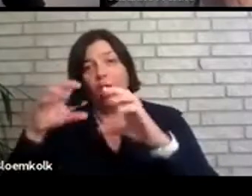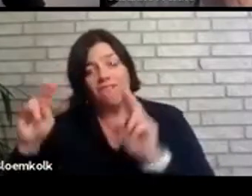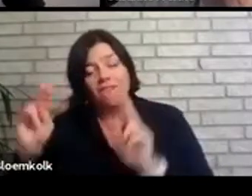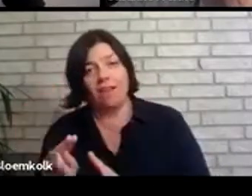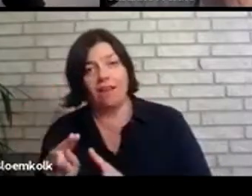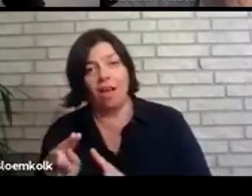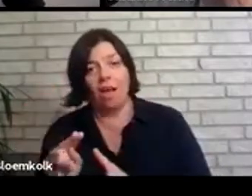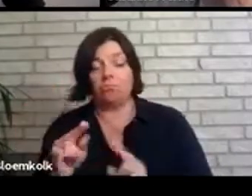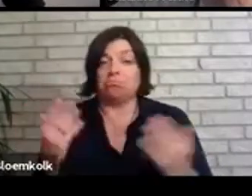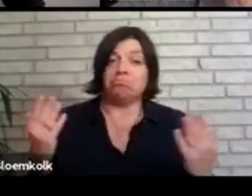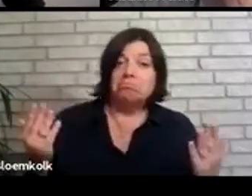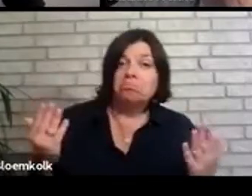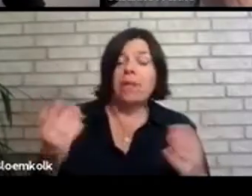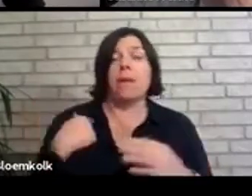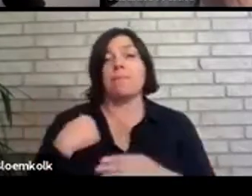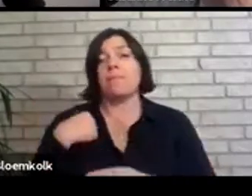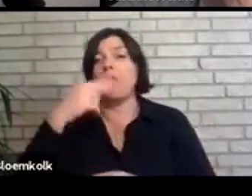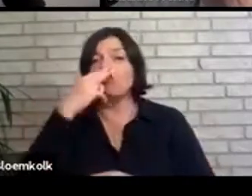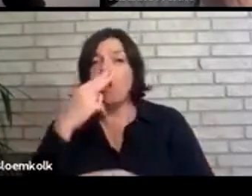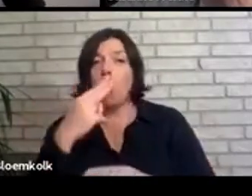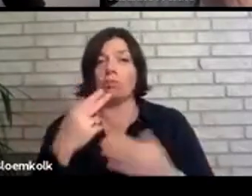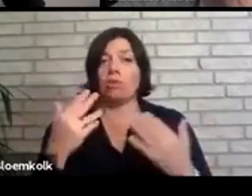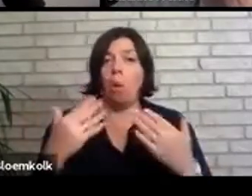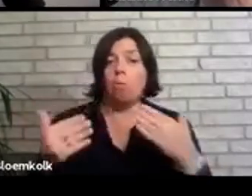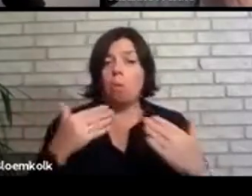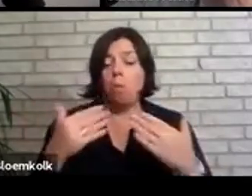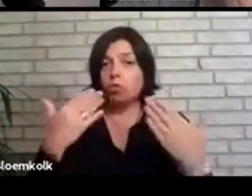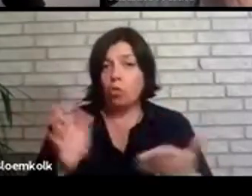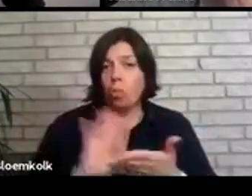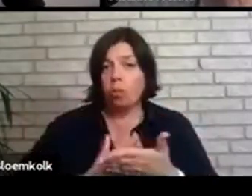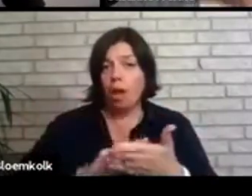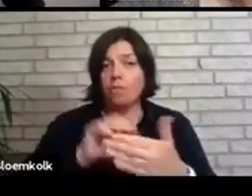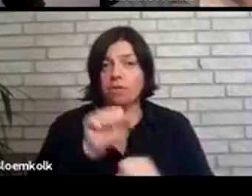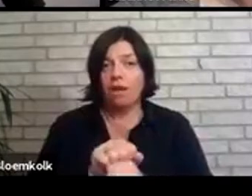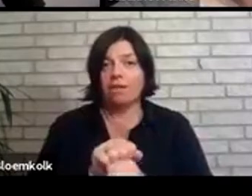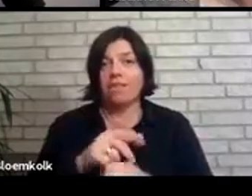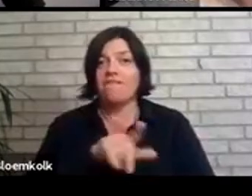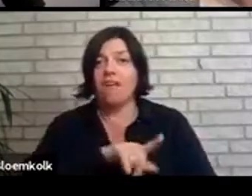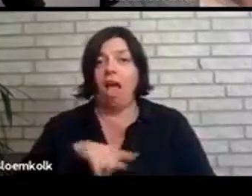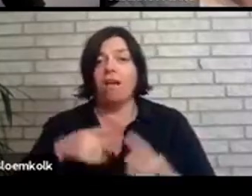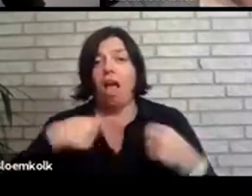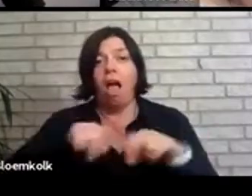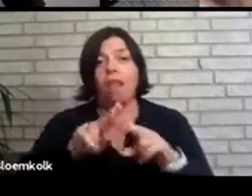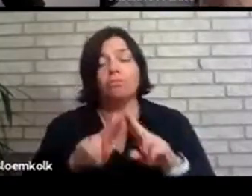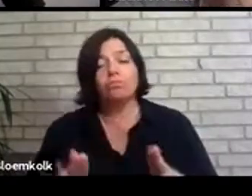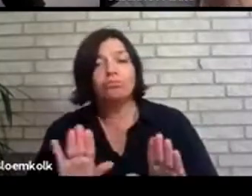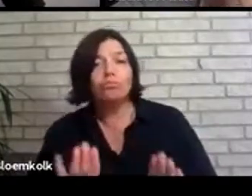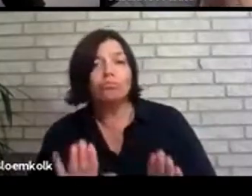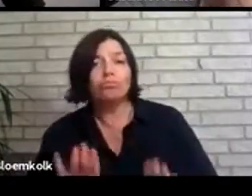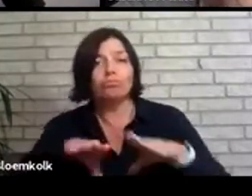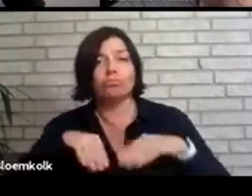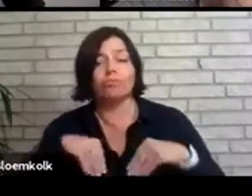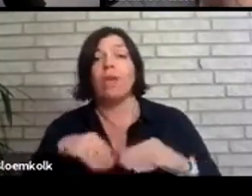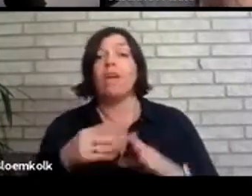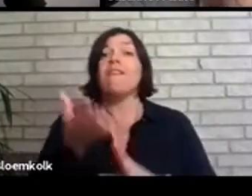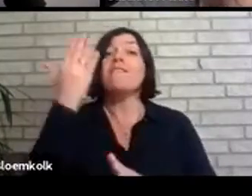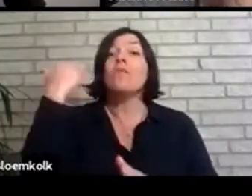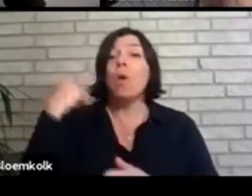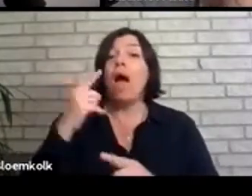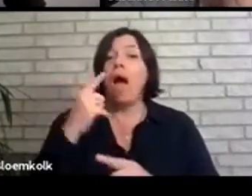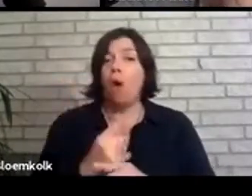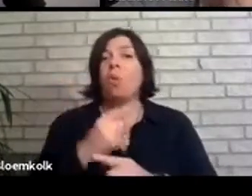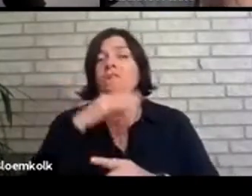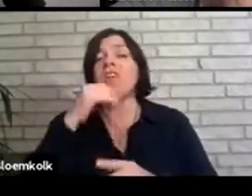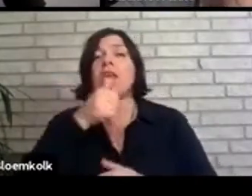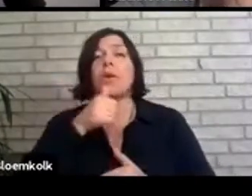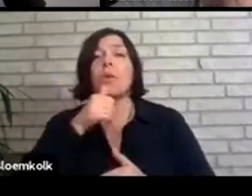noch? Und ein anderer Punkt ist, aus unterschiedlichen Gründen haben ja auch junge Leute auch schon früher den Fußball dem Rücken gekehrt,